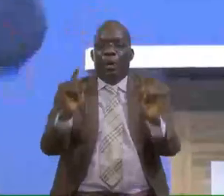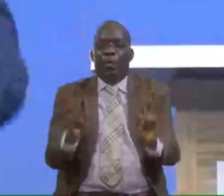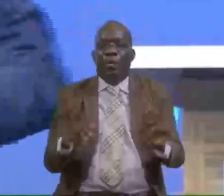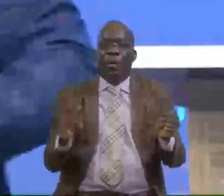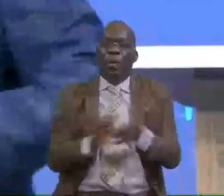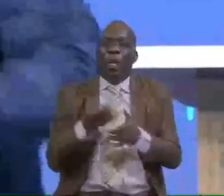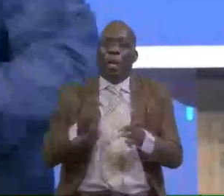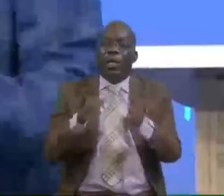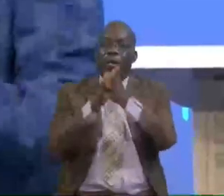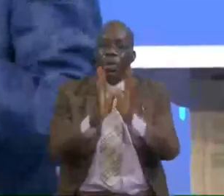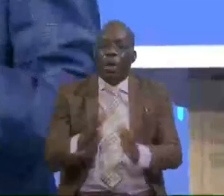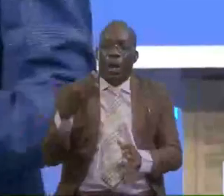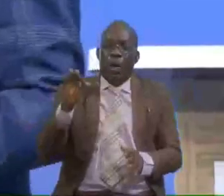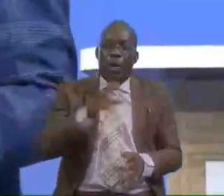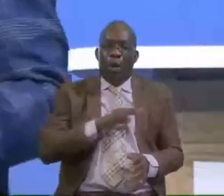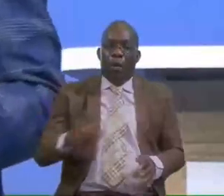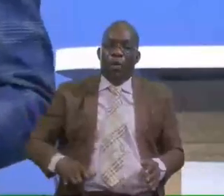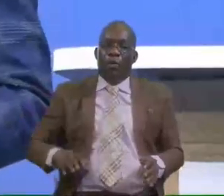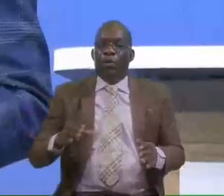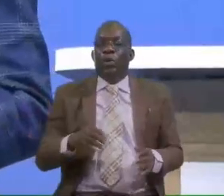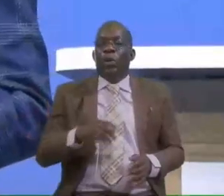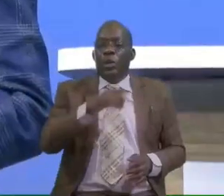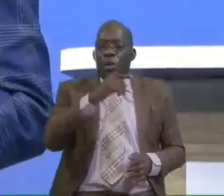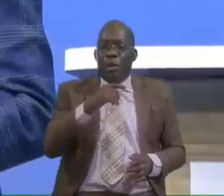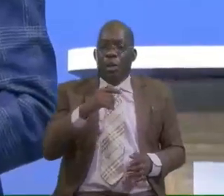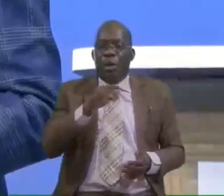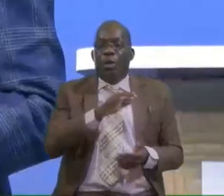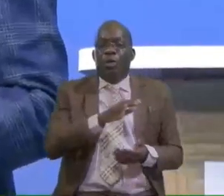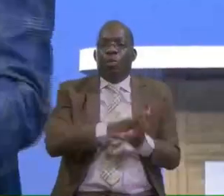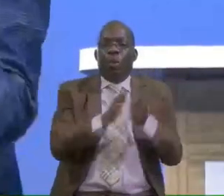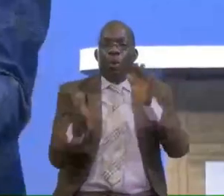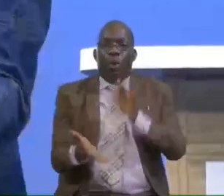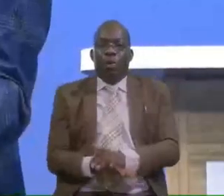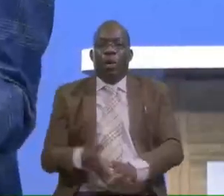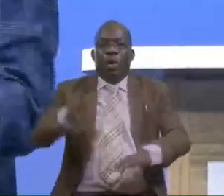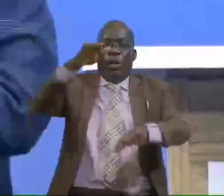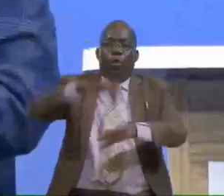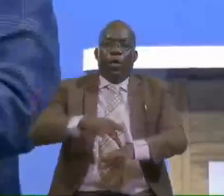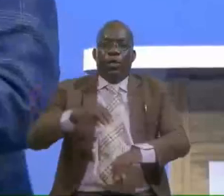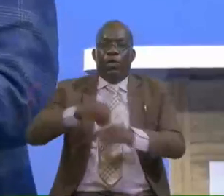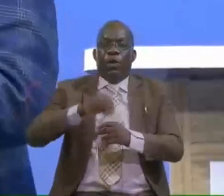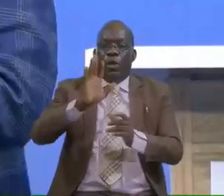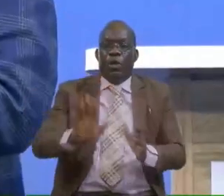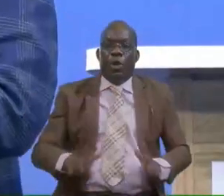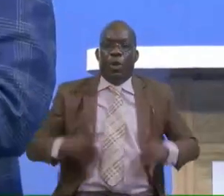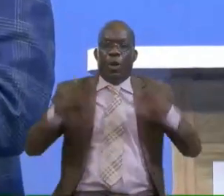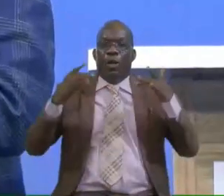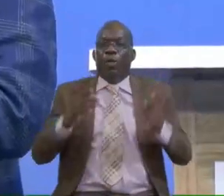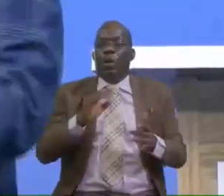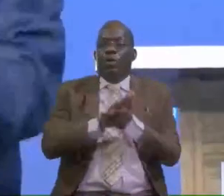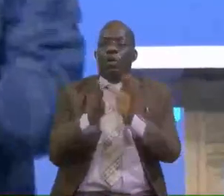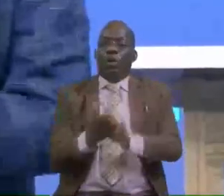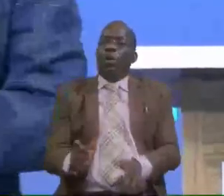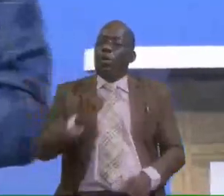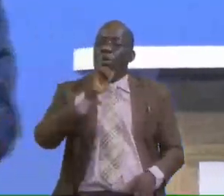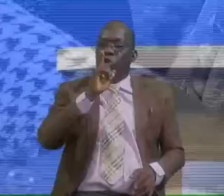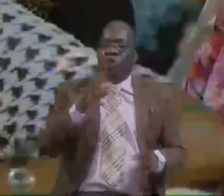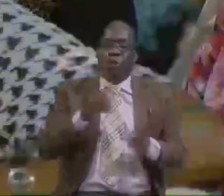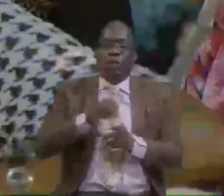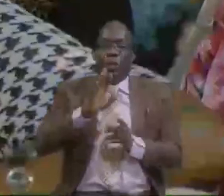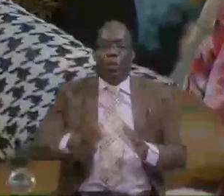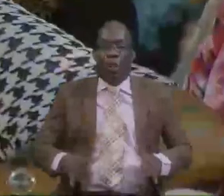que l'intercession de Christ devienne efficace pour toi et soit une réalité dans ta